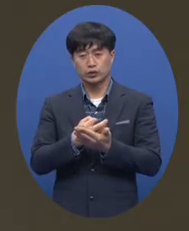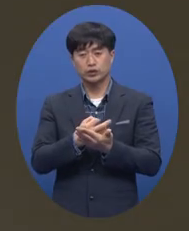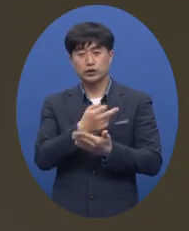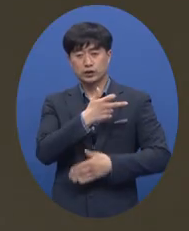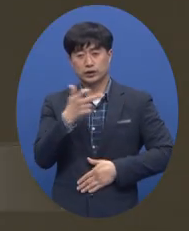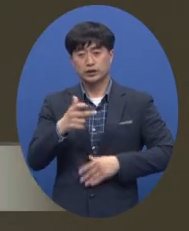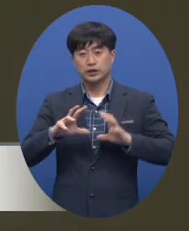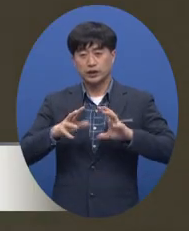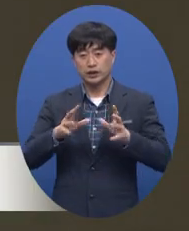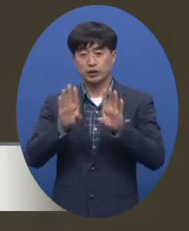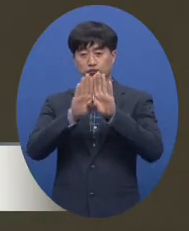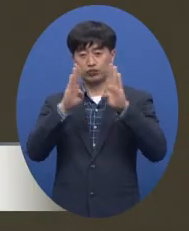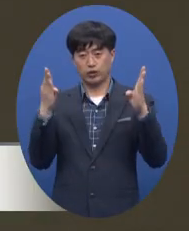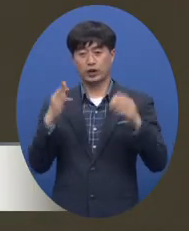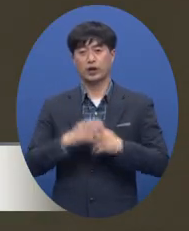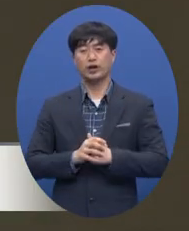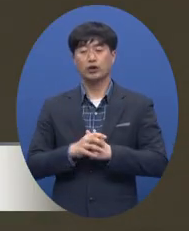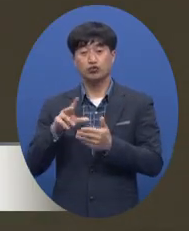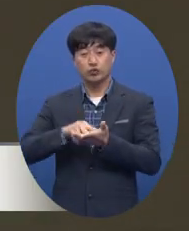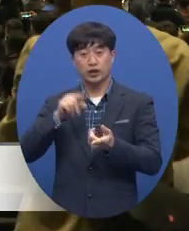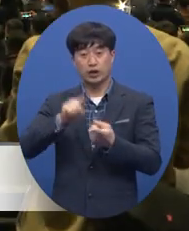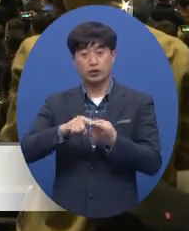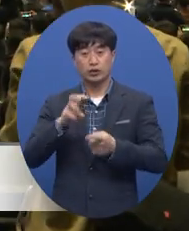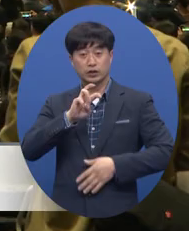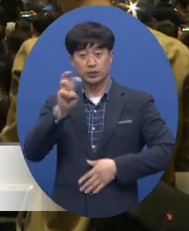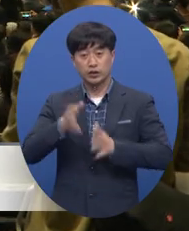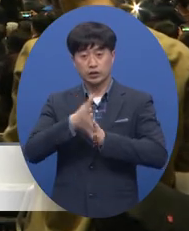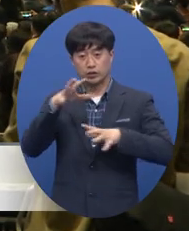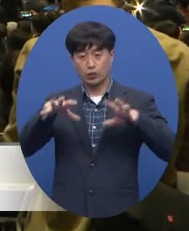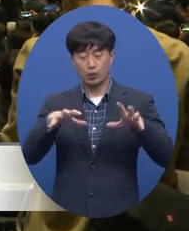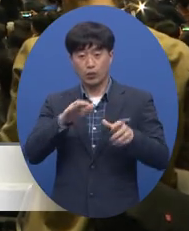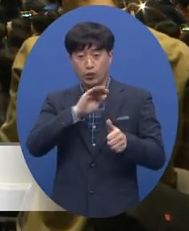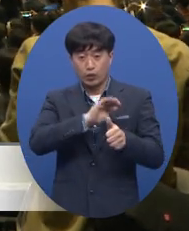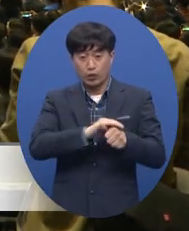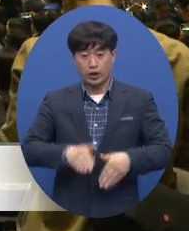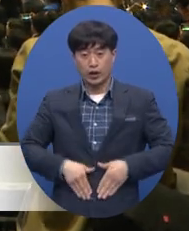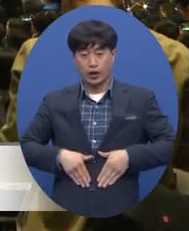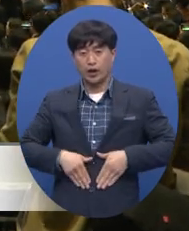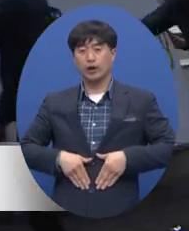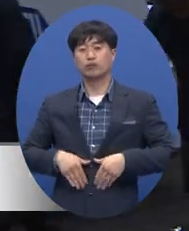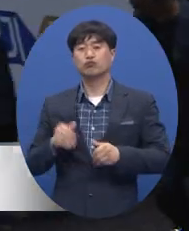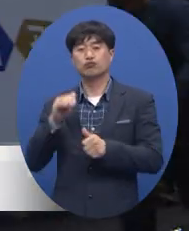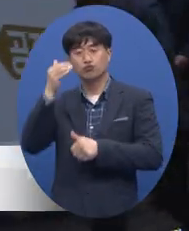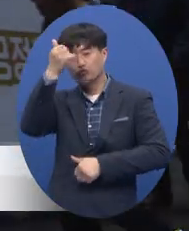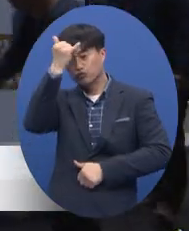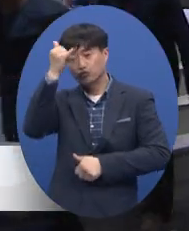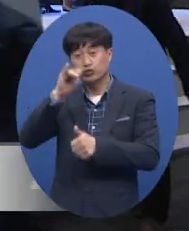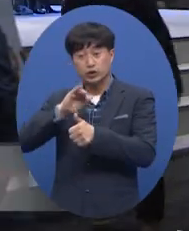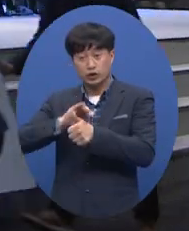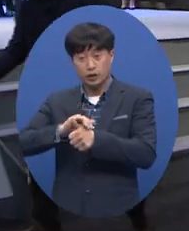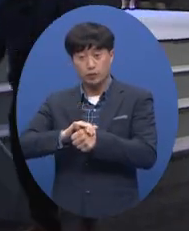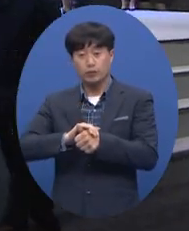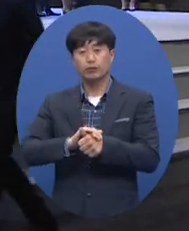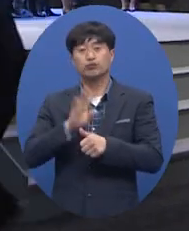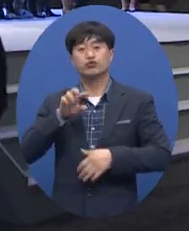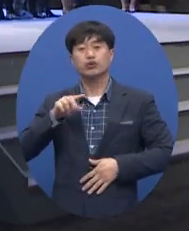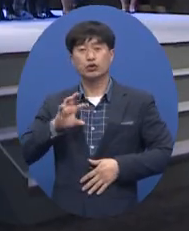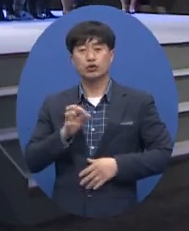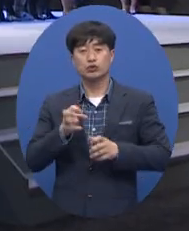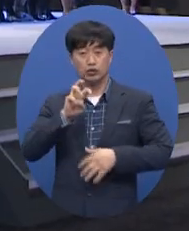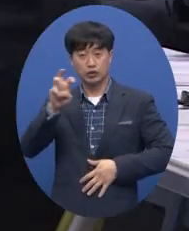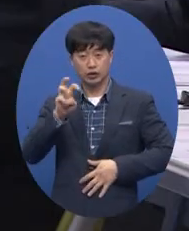열다 주제에 걸맞게 돈 외 30개 시 군과 경남 충남 부여 등 총 35개 지자체가